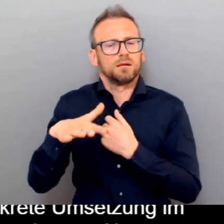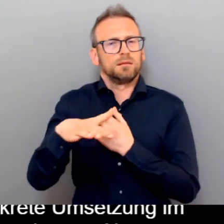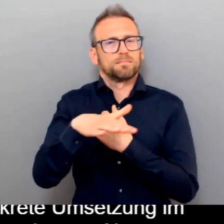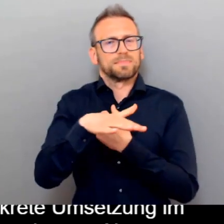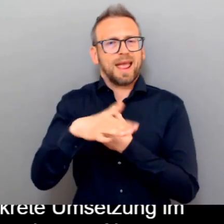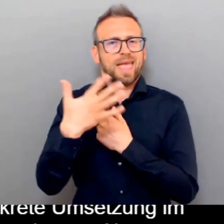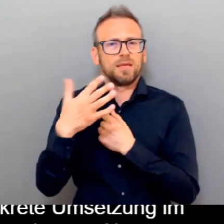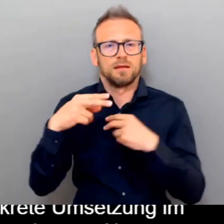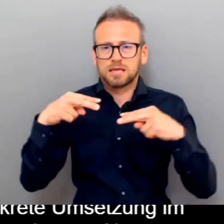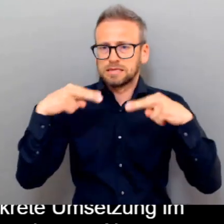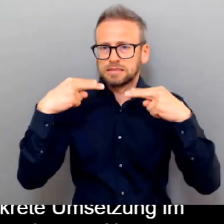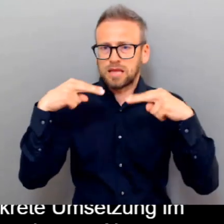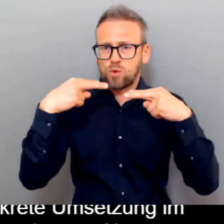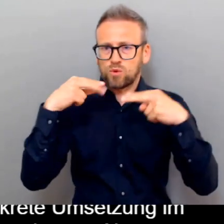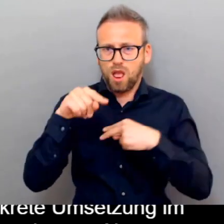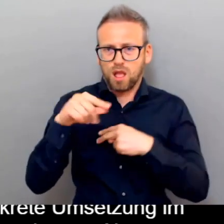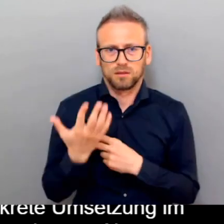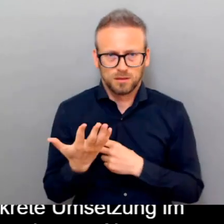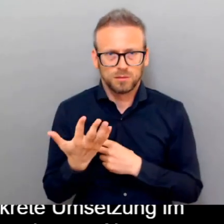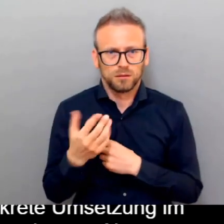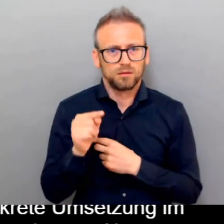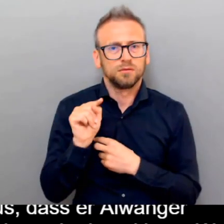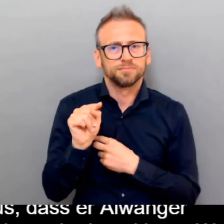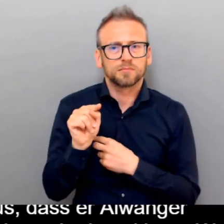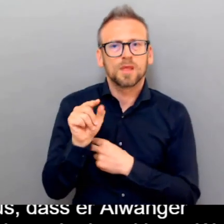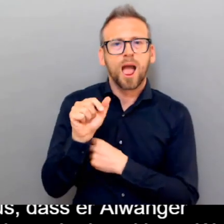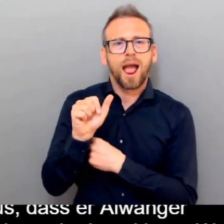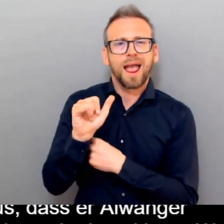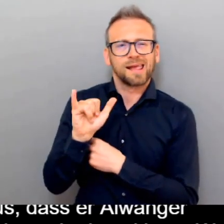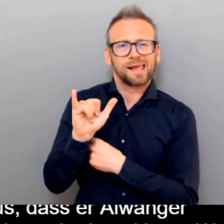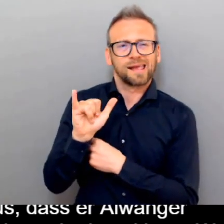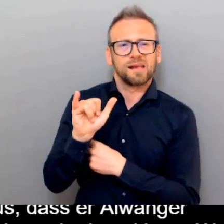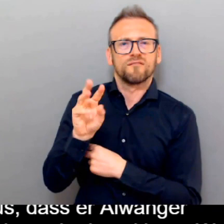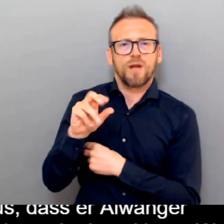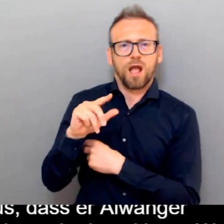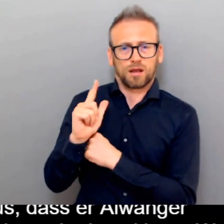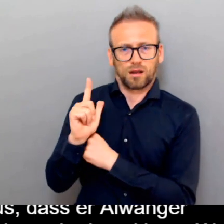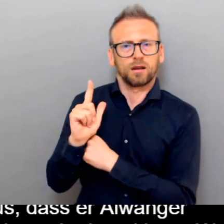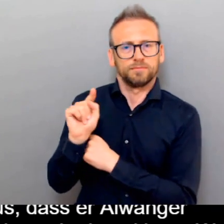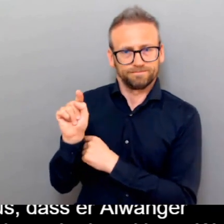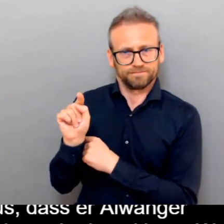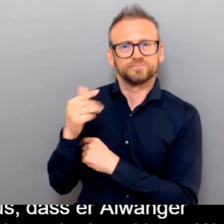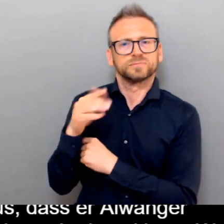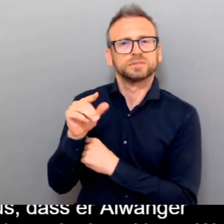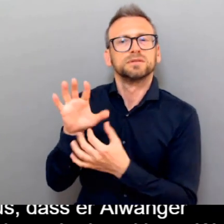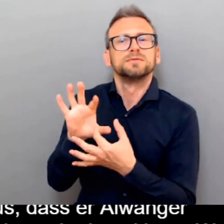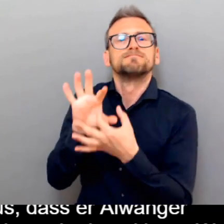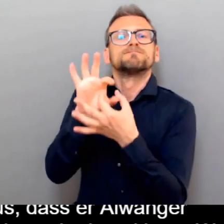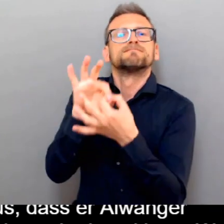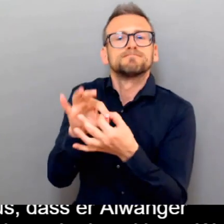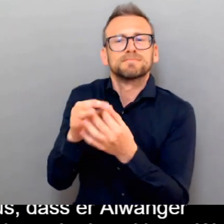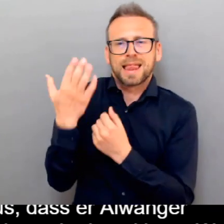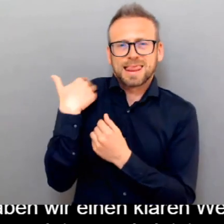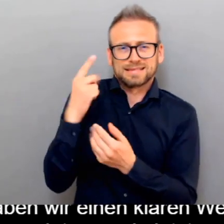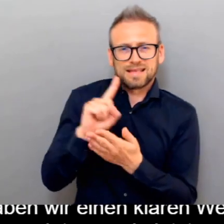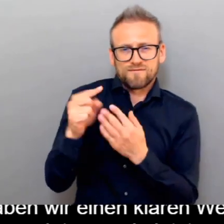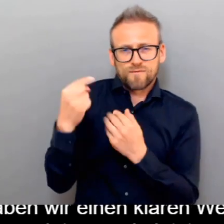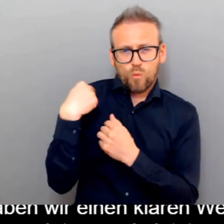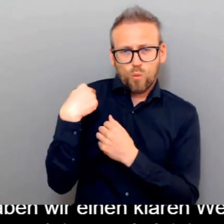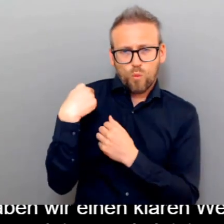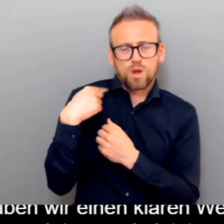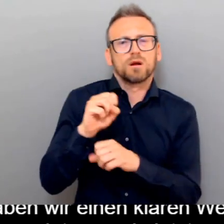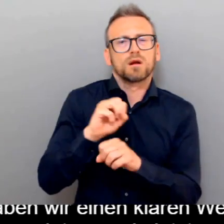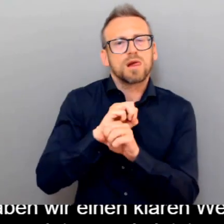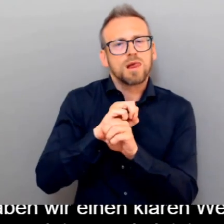sein, dass die Speiselokale auch in den Innenräumen öffnen und zwar bis 22 Uhr, also nach wie vor bis